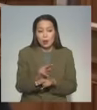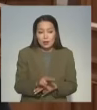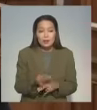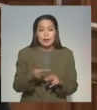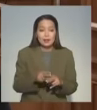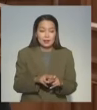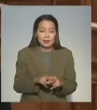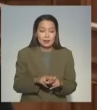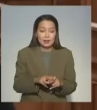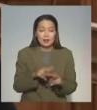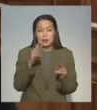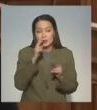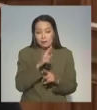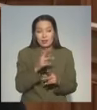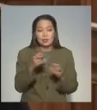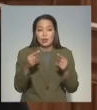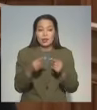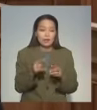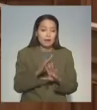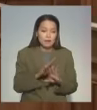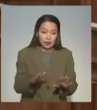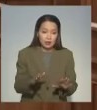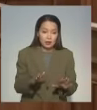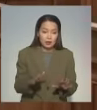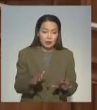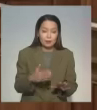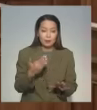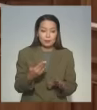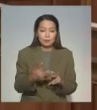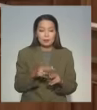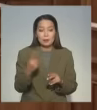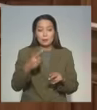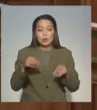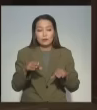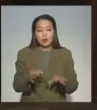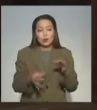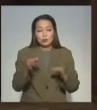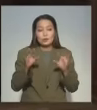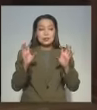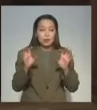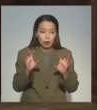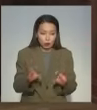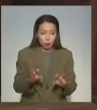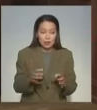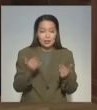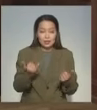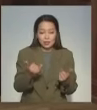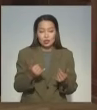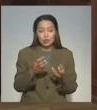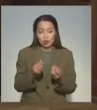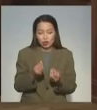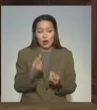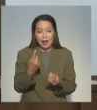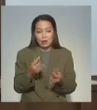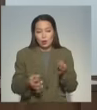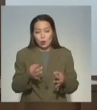это неправильно, недостоверно. Решение суда первой инстанции является законным. К слову, сегодня состоялся еще один